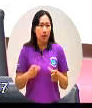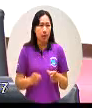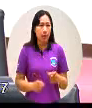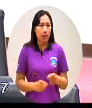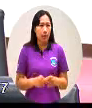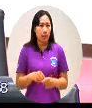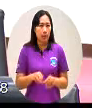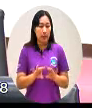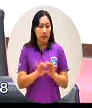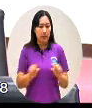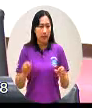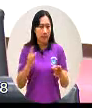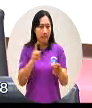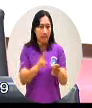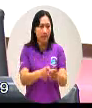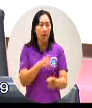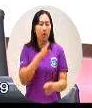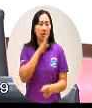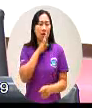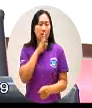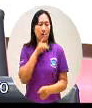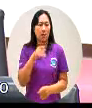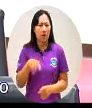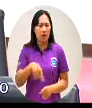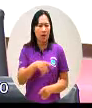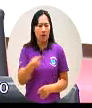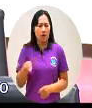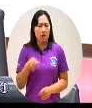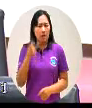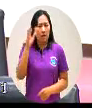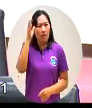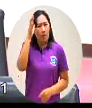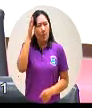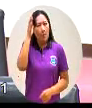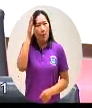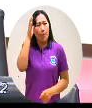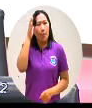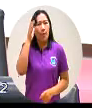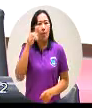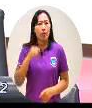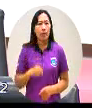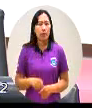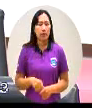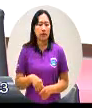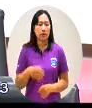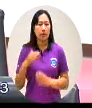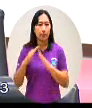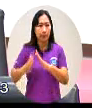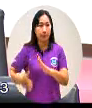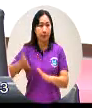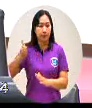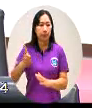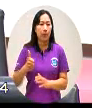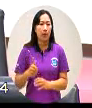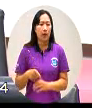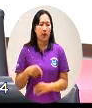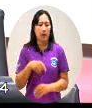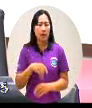工到即马讲到即马我想这。是市长的这个对人民的疼痛乡亲拢真期